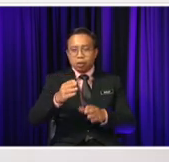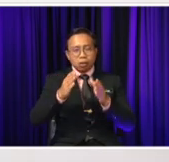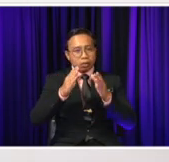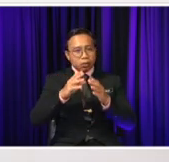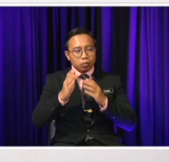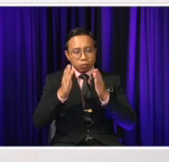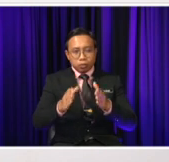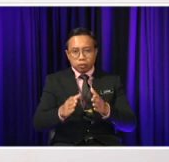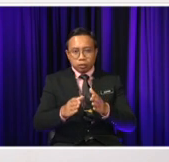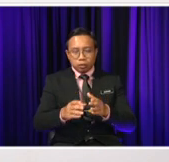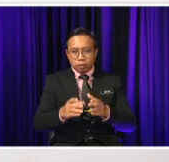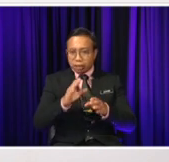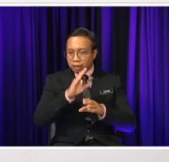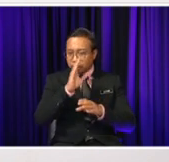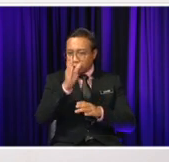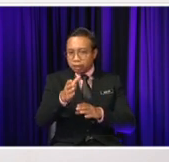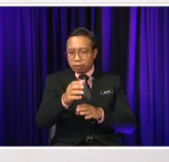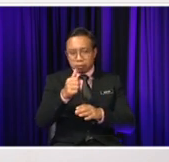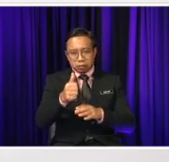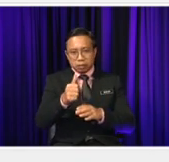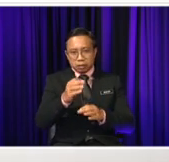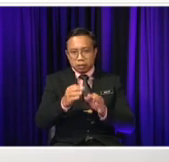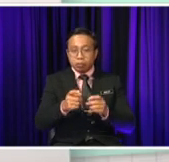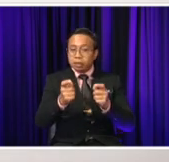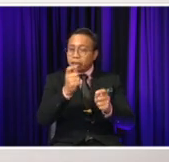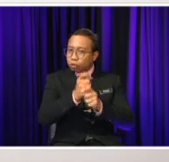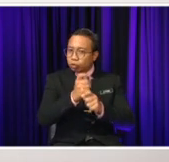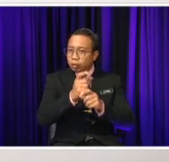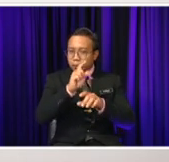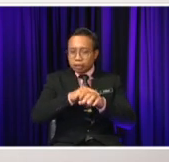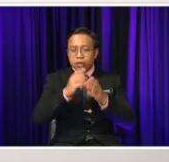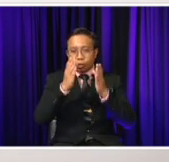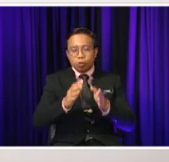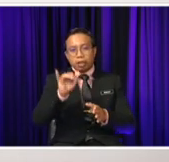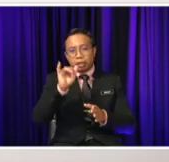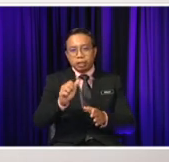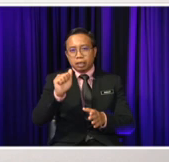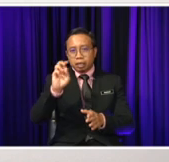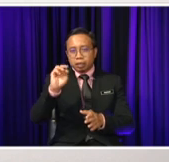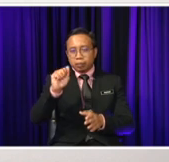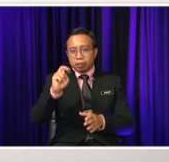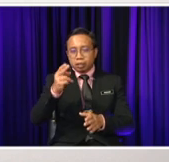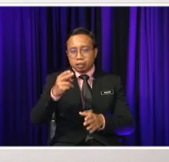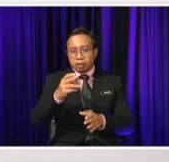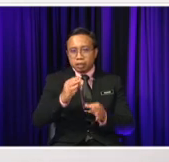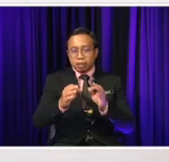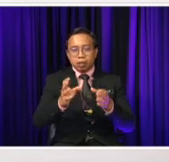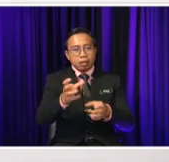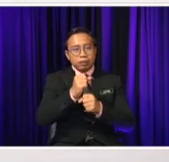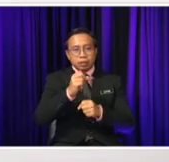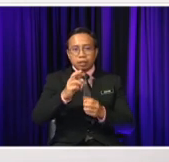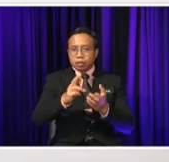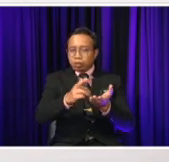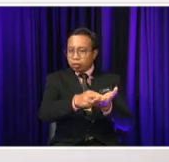jikalau diberikan suatu tugas dan kepada orang yang amanah contohnya kalau orang tua maka